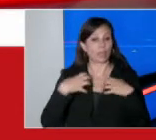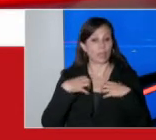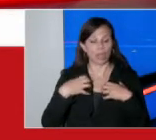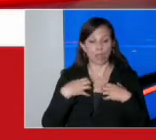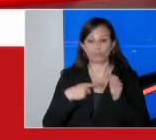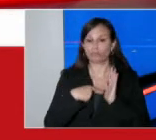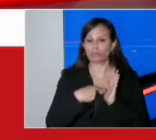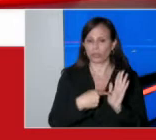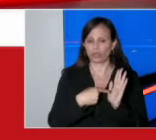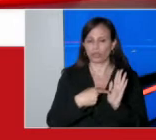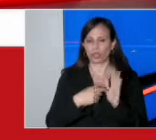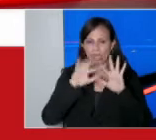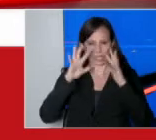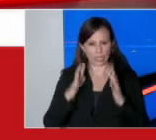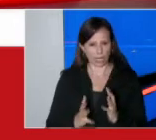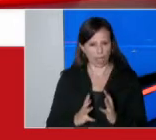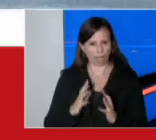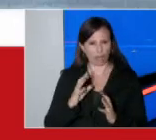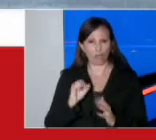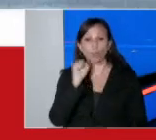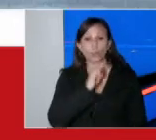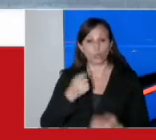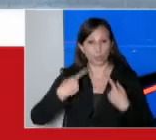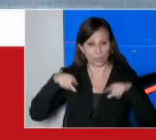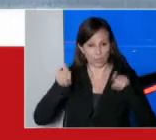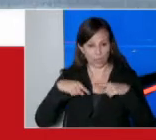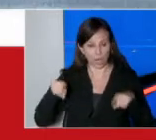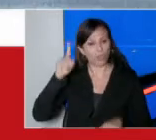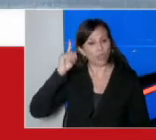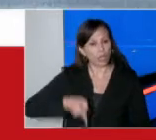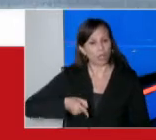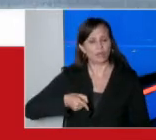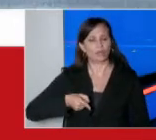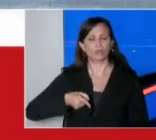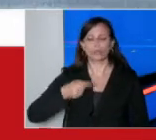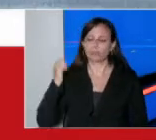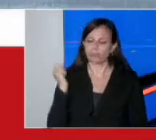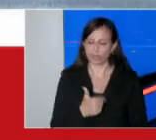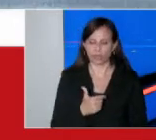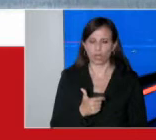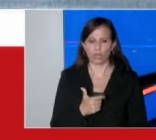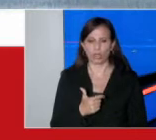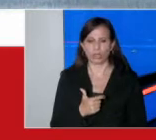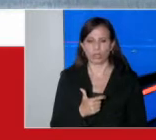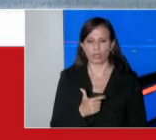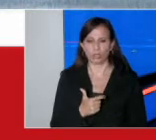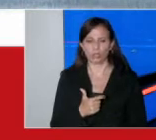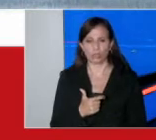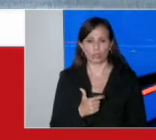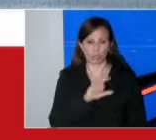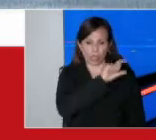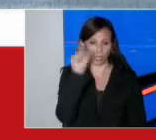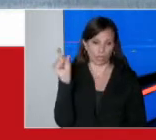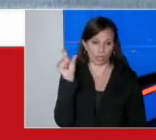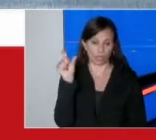של יצירה מוזיקלית, מחייבת את בעלי אותו המקום לשלם לאחד מהתאגידים את